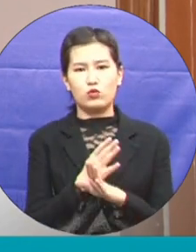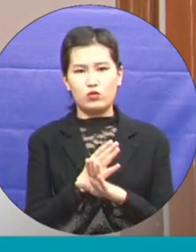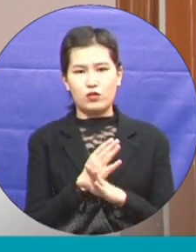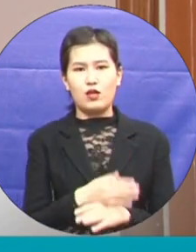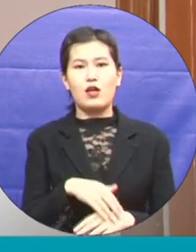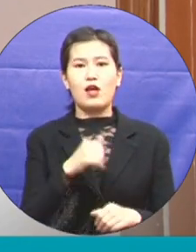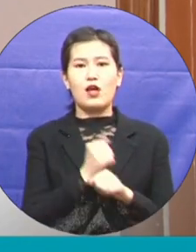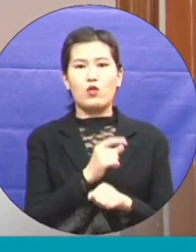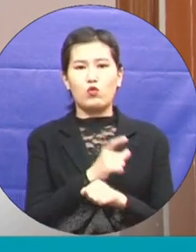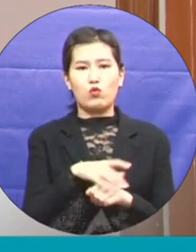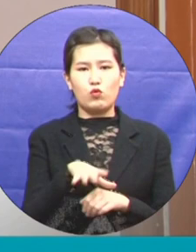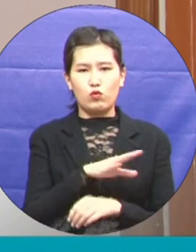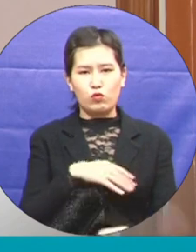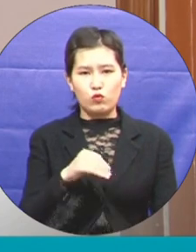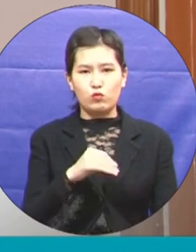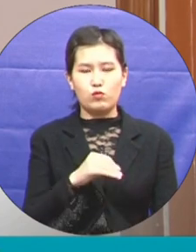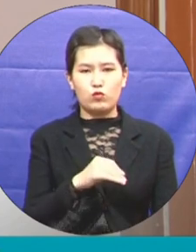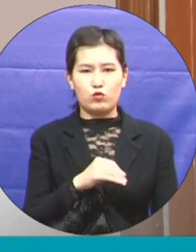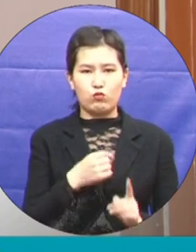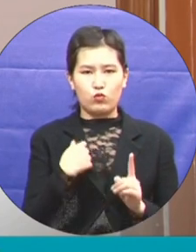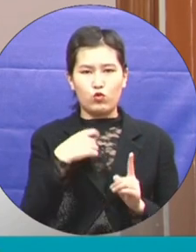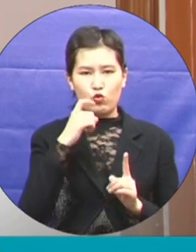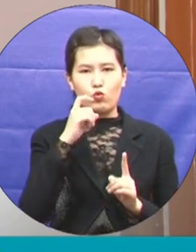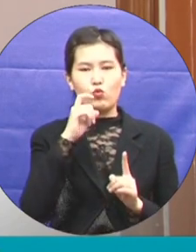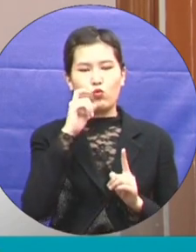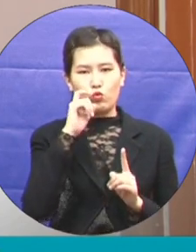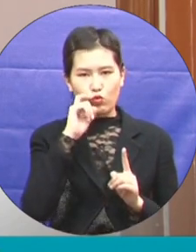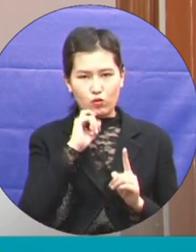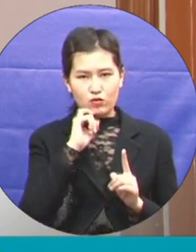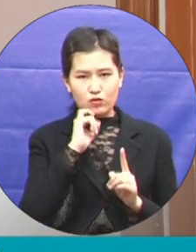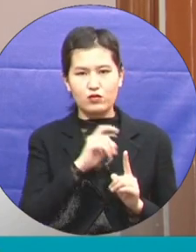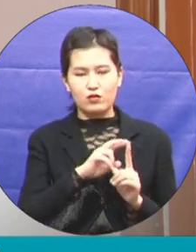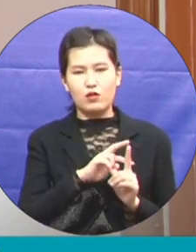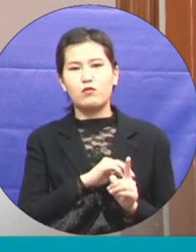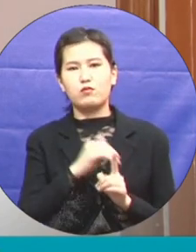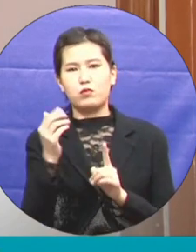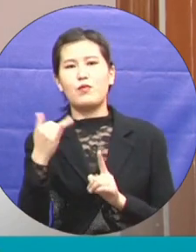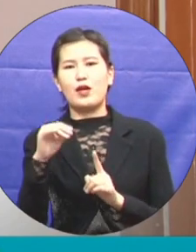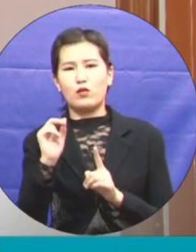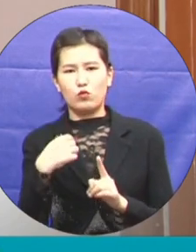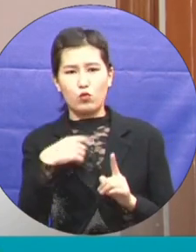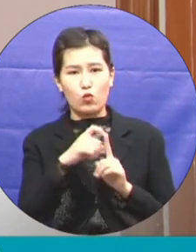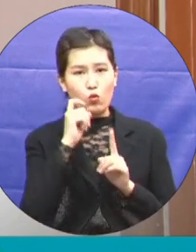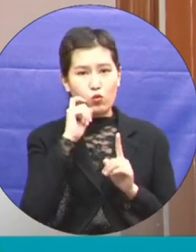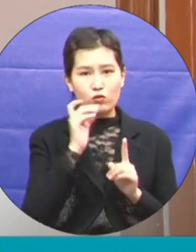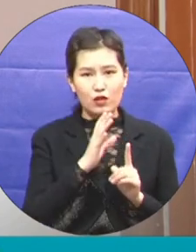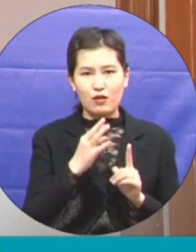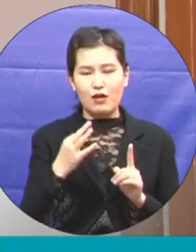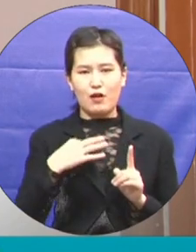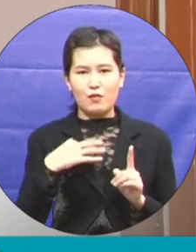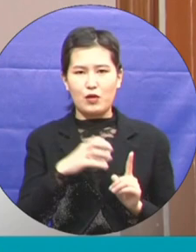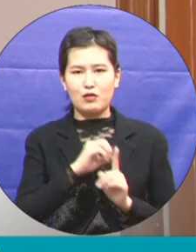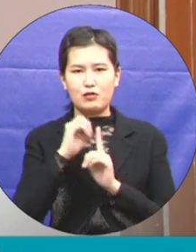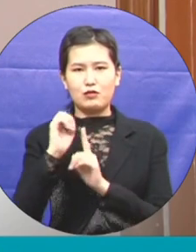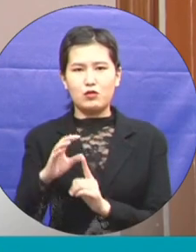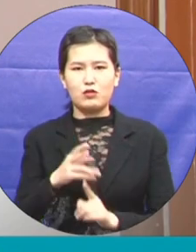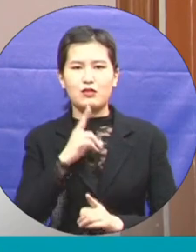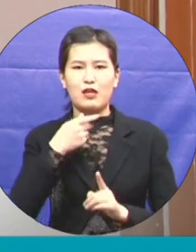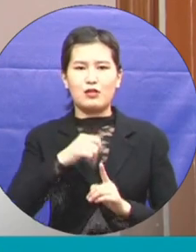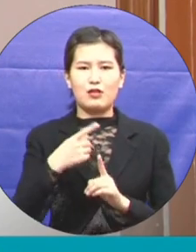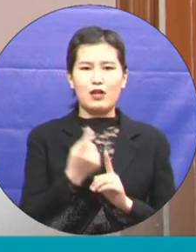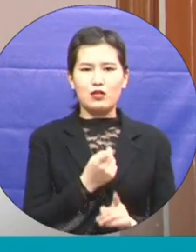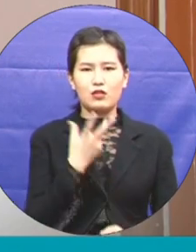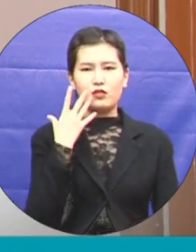Ажилчид өөрсдөө л хүсэхгүй ямар нэгэн одоо шахалт антар гэдэг юм уу? Хувийн хвшил болон өөр хвшилд шилжүүлэх, цалин өсөхийг бууруулах, нэмэгдлийг бууруулахгүй байх